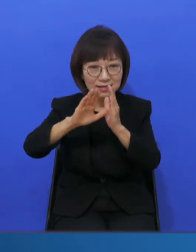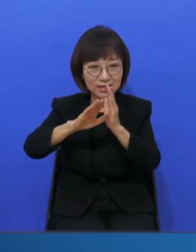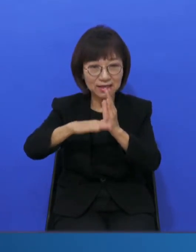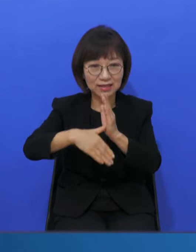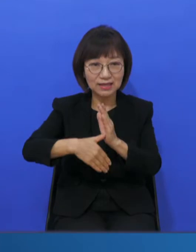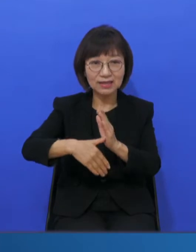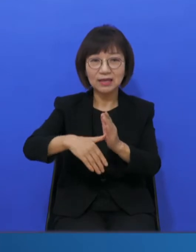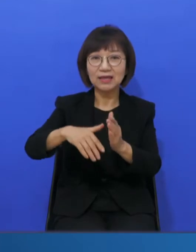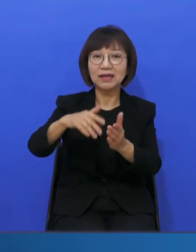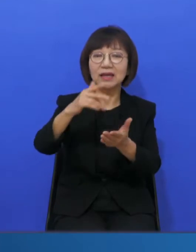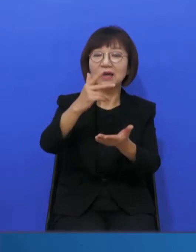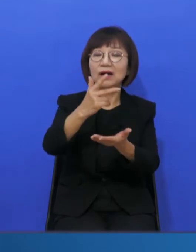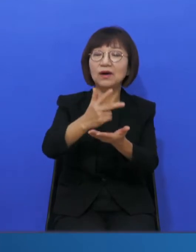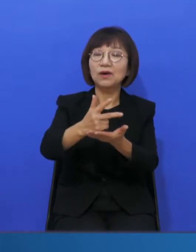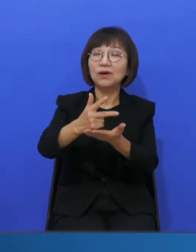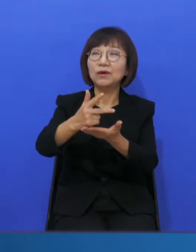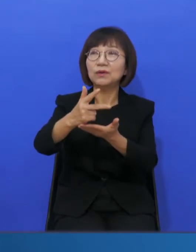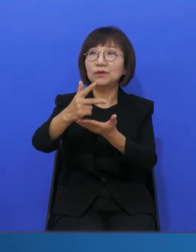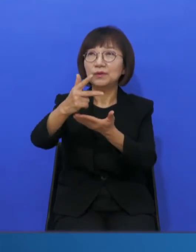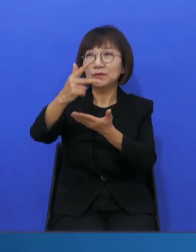살아갈 때에